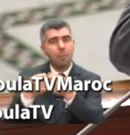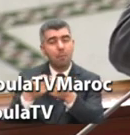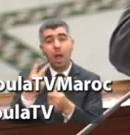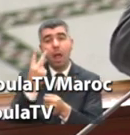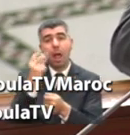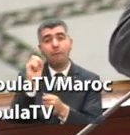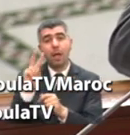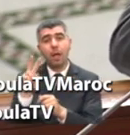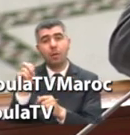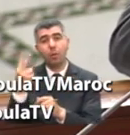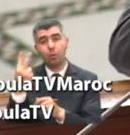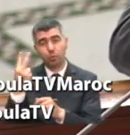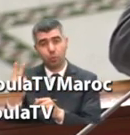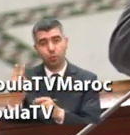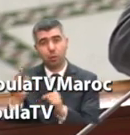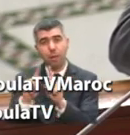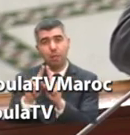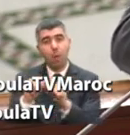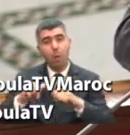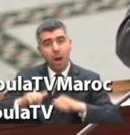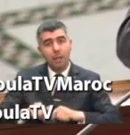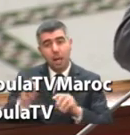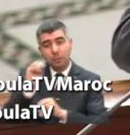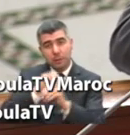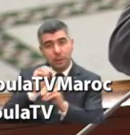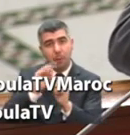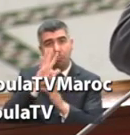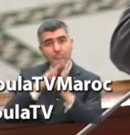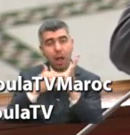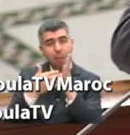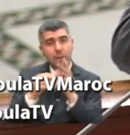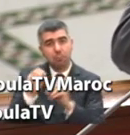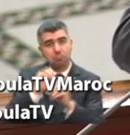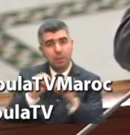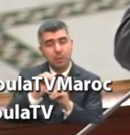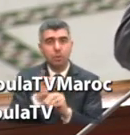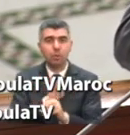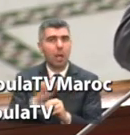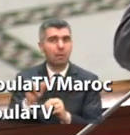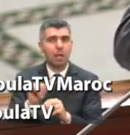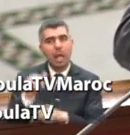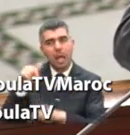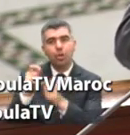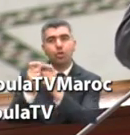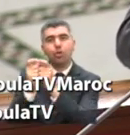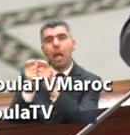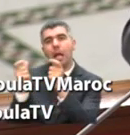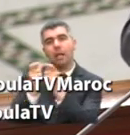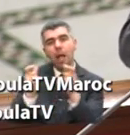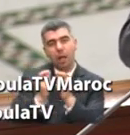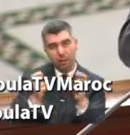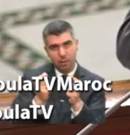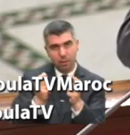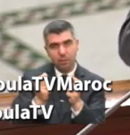ما بقاتش هي اللي تتبدل في البرامج، ولكن ولات كدير واحد المجموعه ديال التفاتر ديال التحملات، واللي